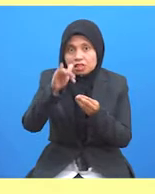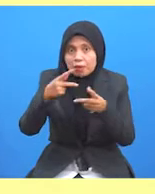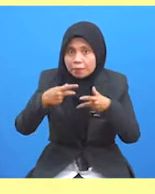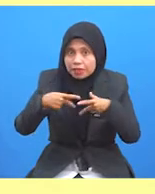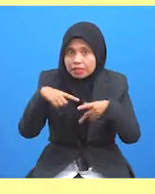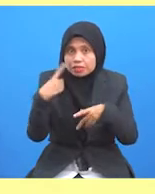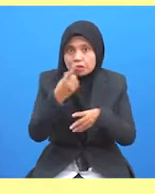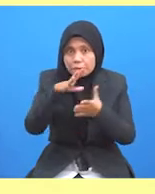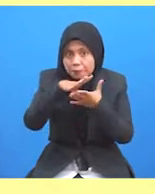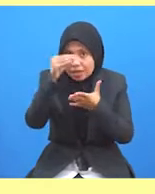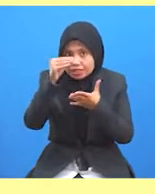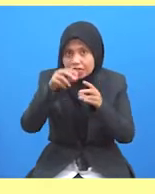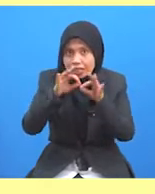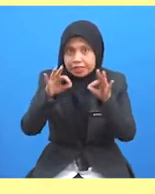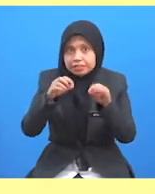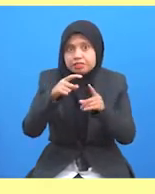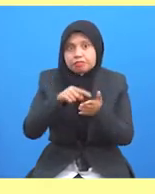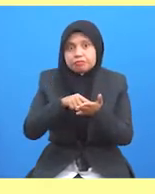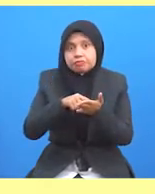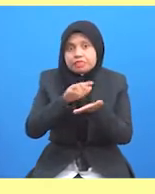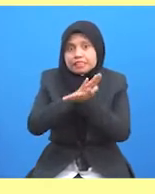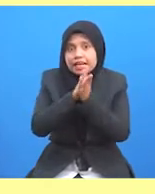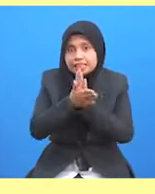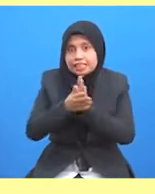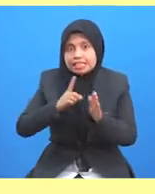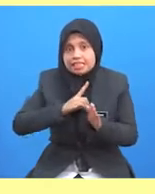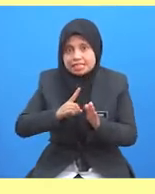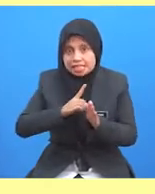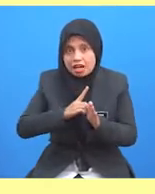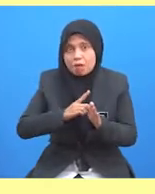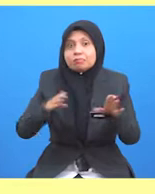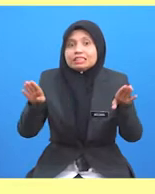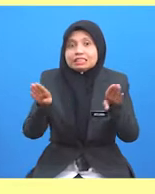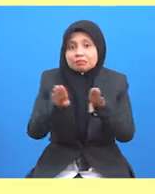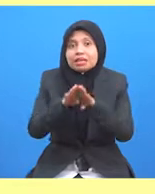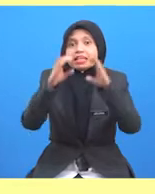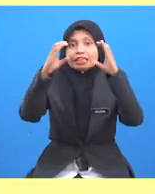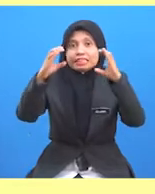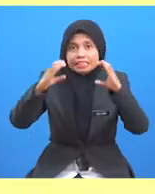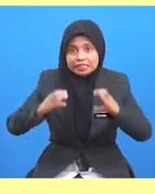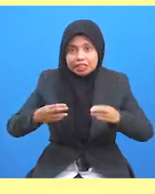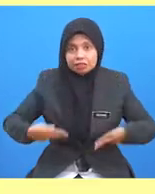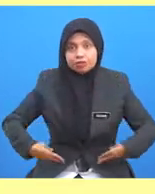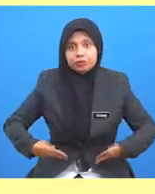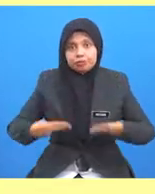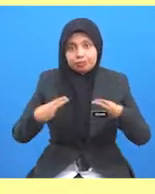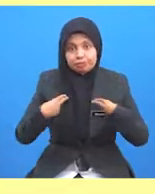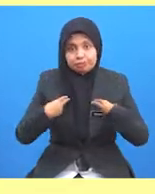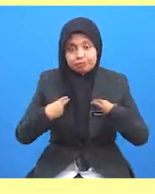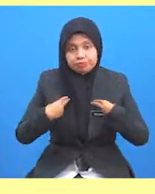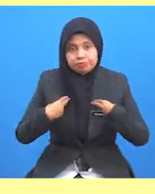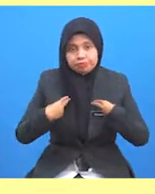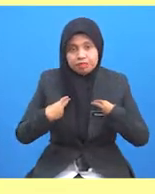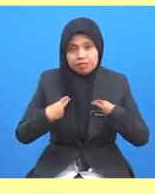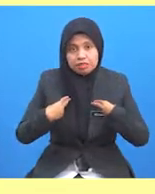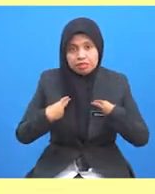dalam syurga. Kedua, dikurniakan syurga yang mengalir di bawahnya sungai.